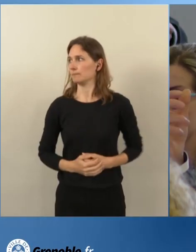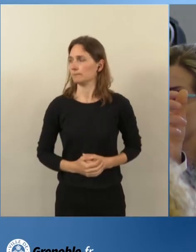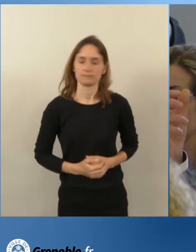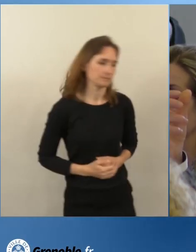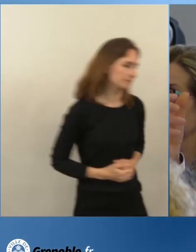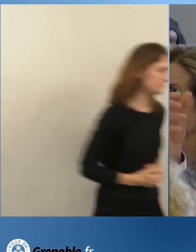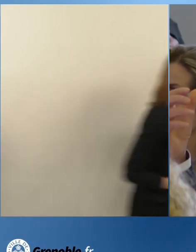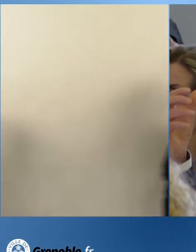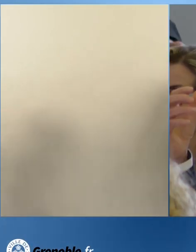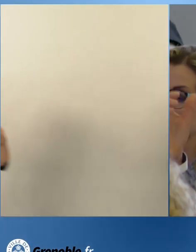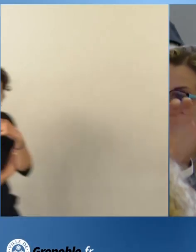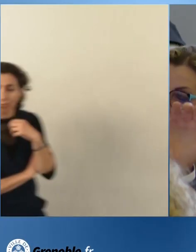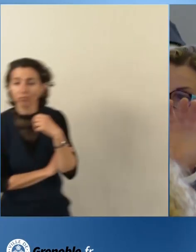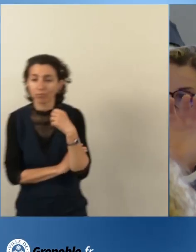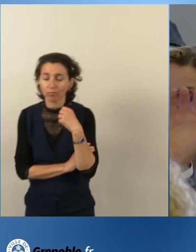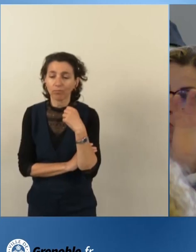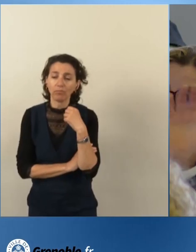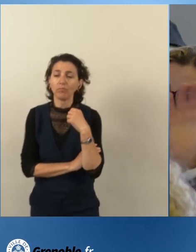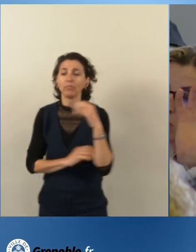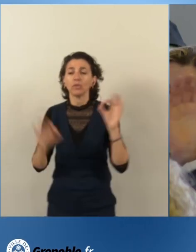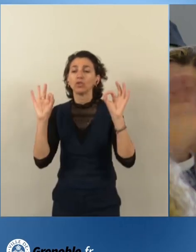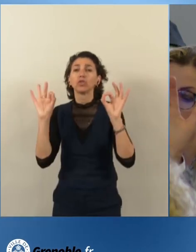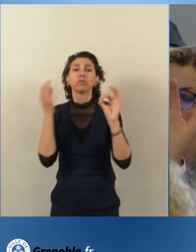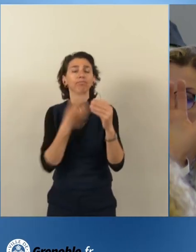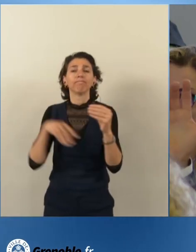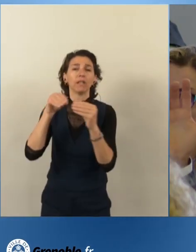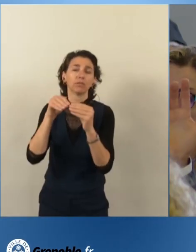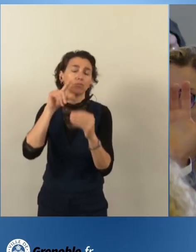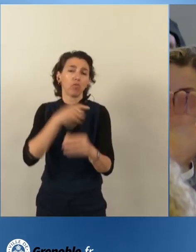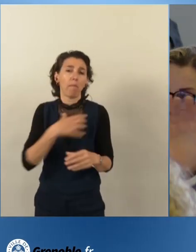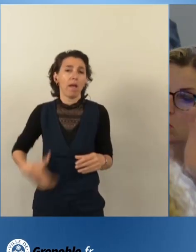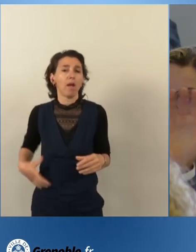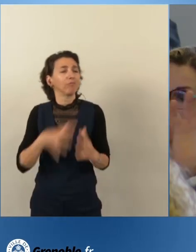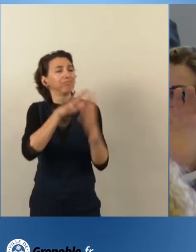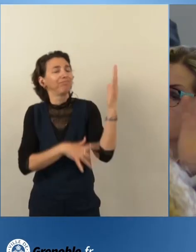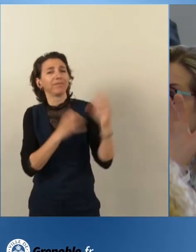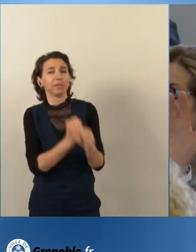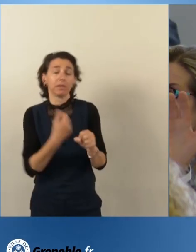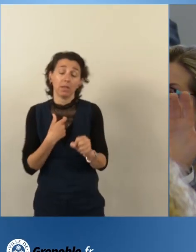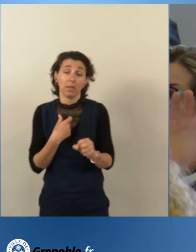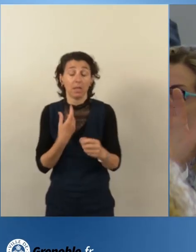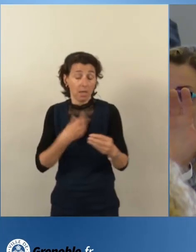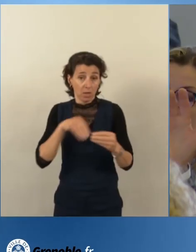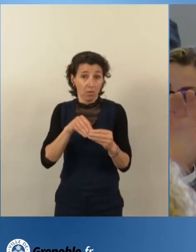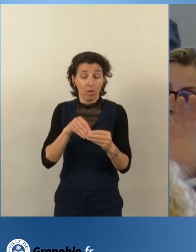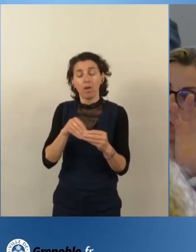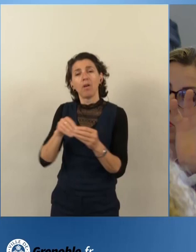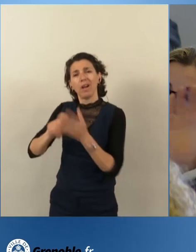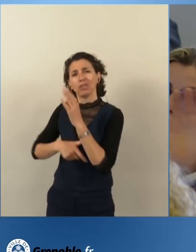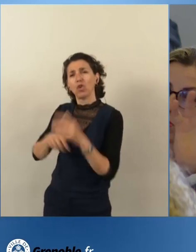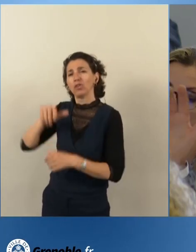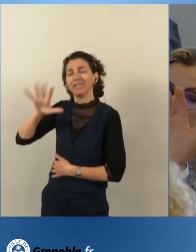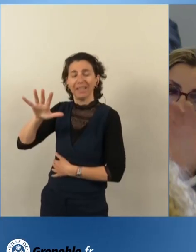dire ici Monsieur le Maire avec votre endiac pour qui est un ordre de grandeur pour les Grenoblois si on met le 5 le conflit avec le 5